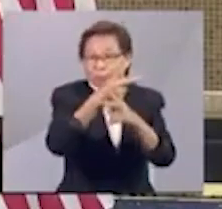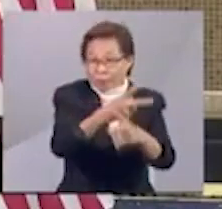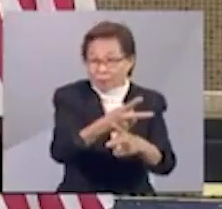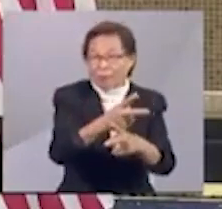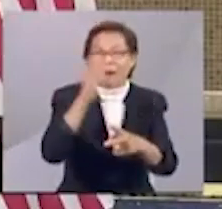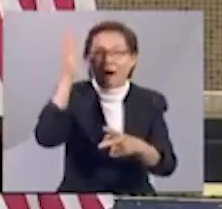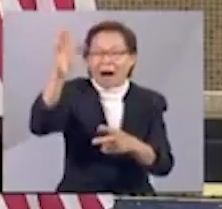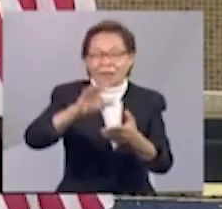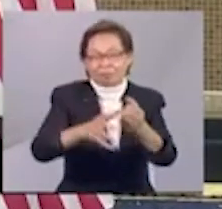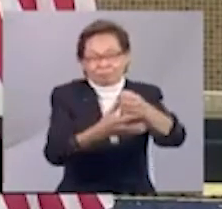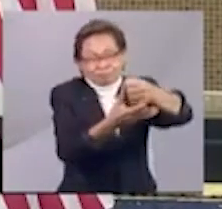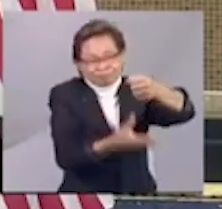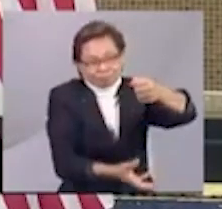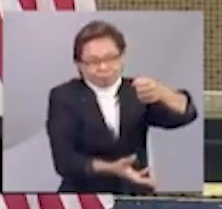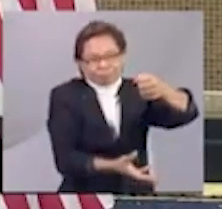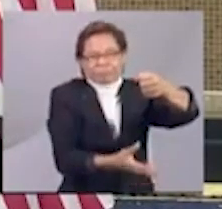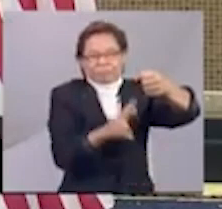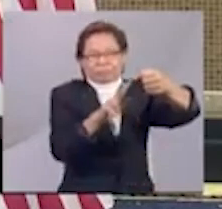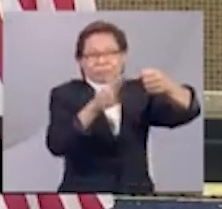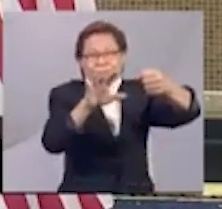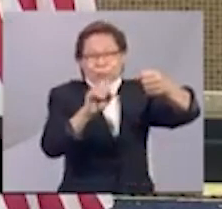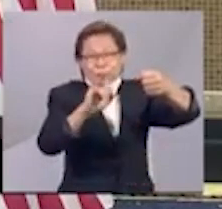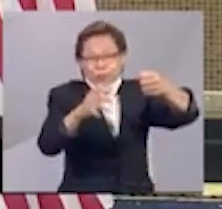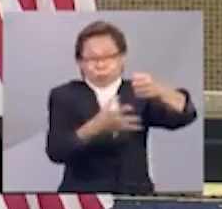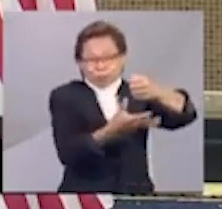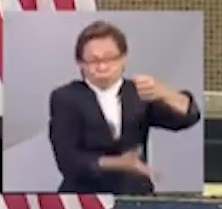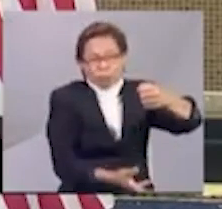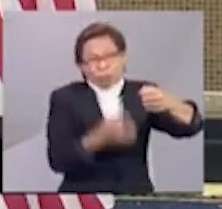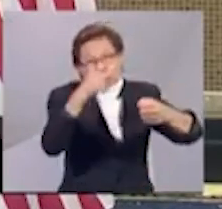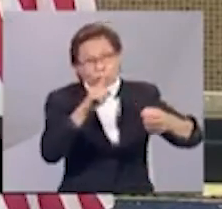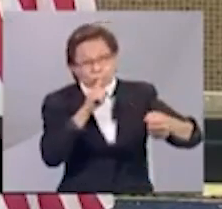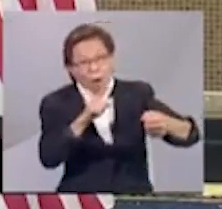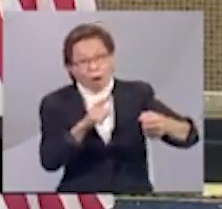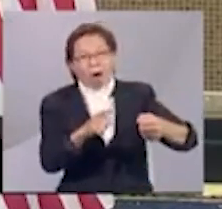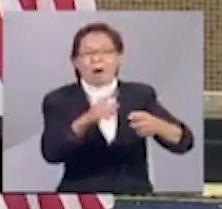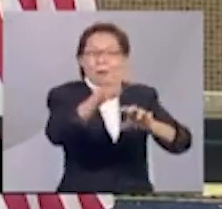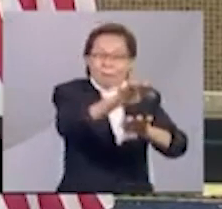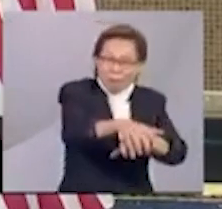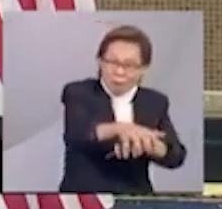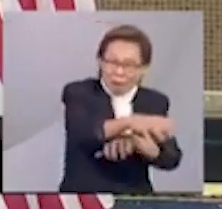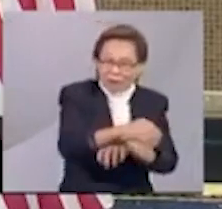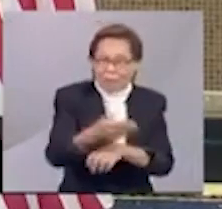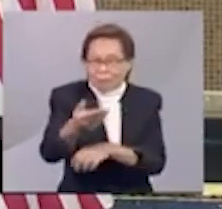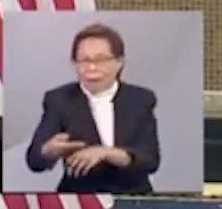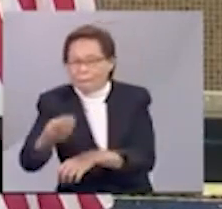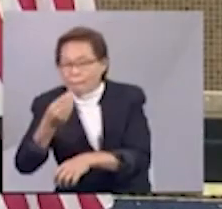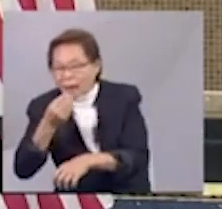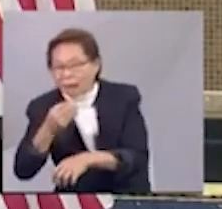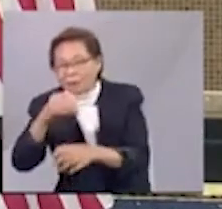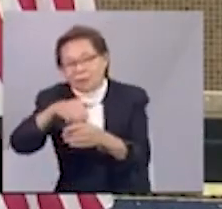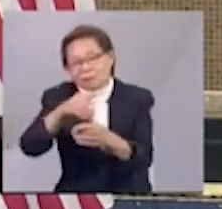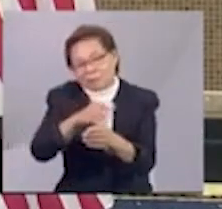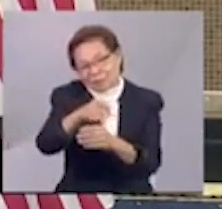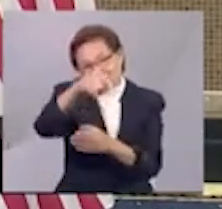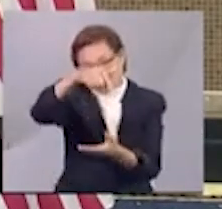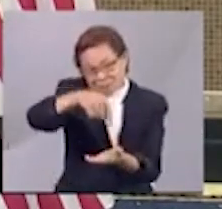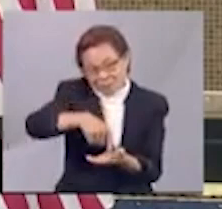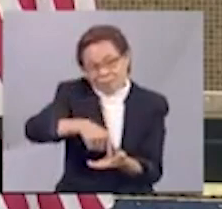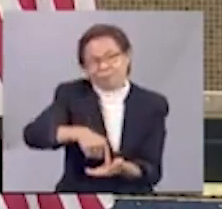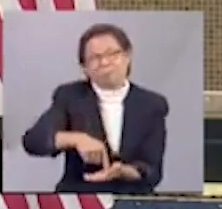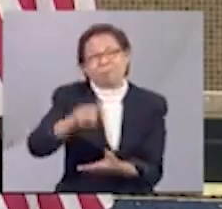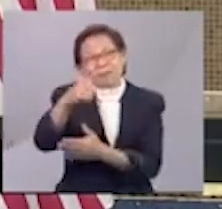akan diperuntukkan untuk memastikan kelangsungan fungsi pertanian dan ke Monty dalam sekte ini